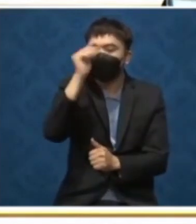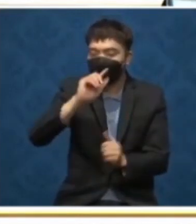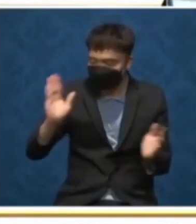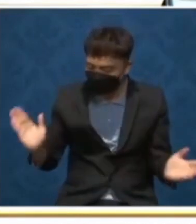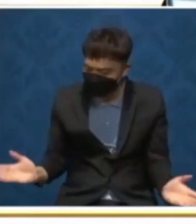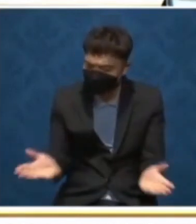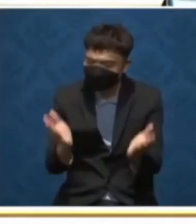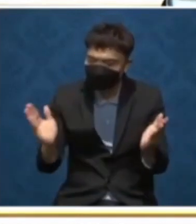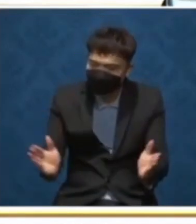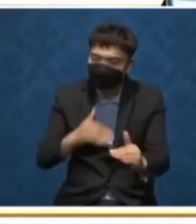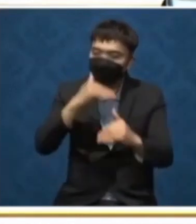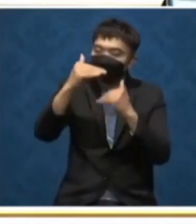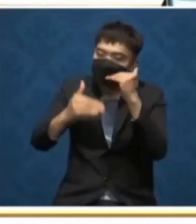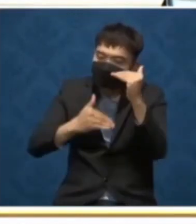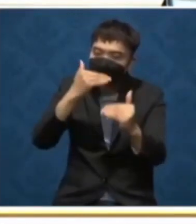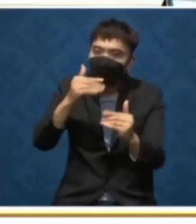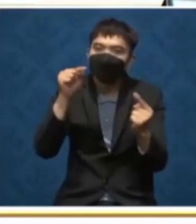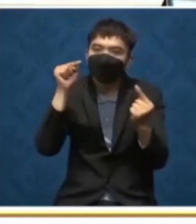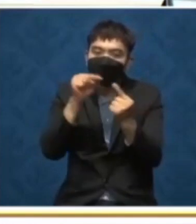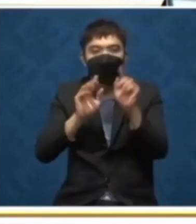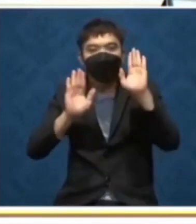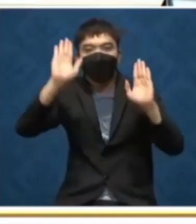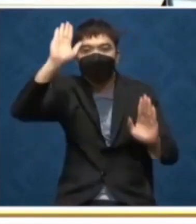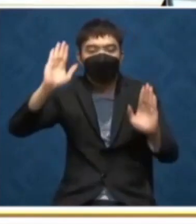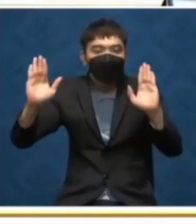ฒนาประชาธิปไตยในทุกภาคส่วน